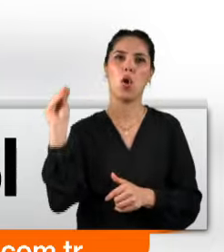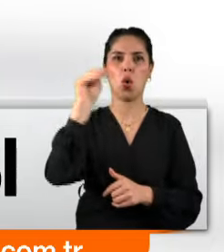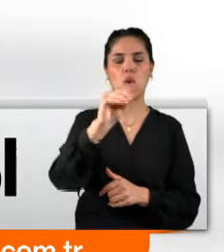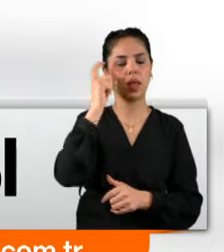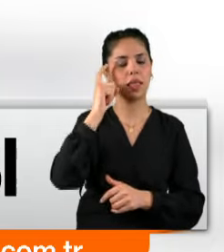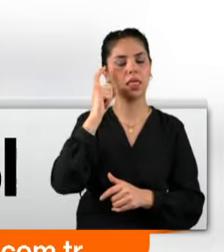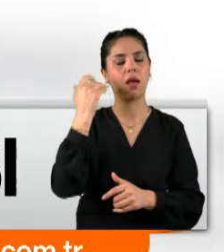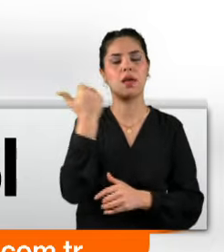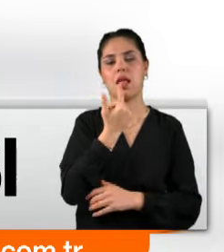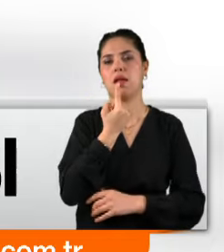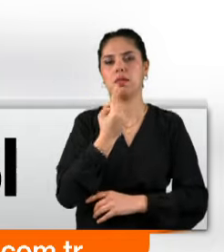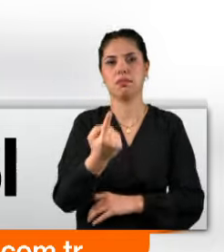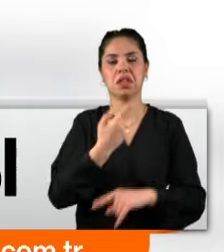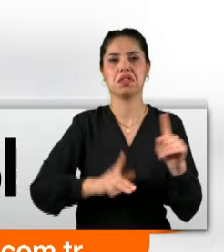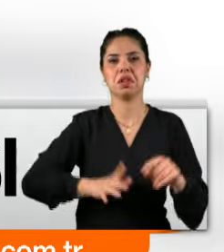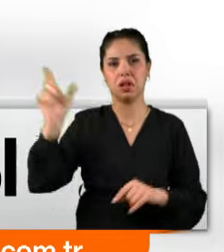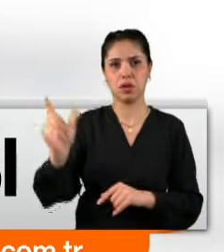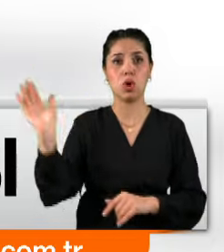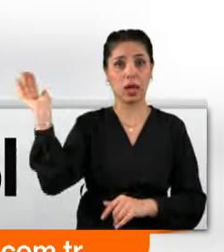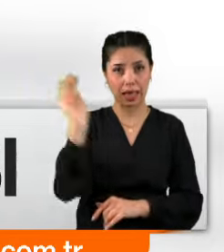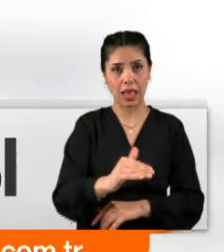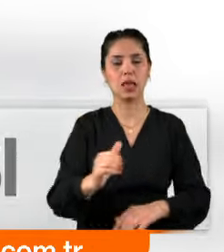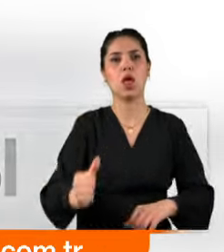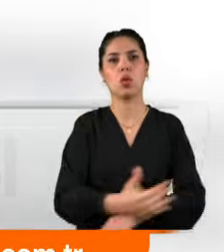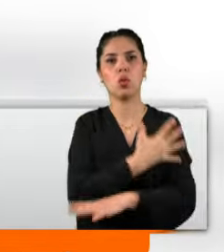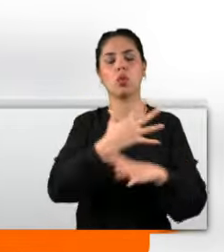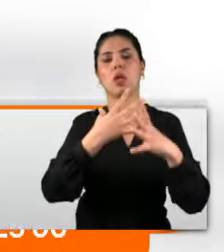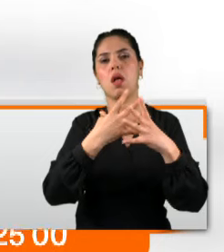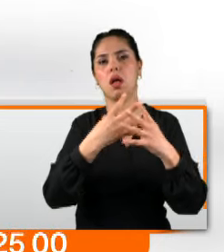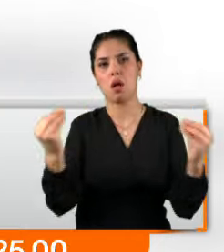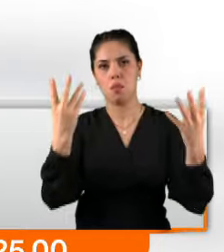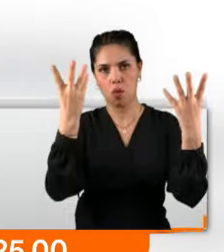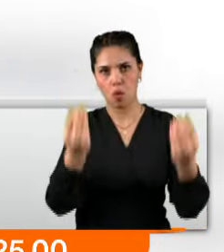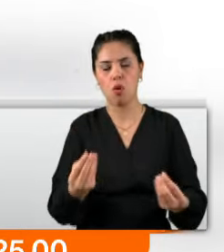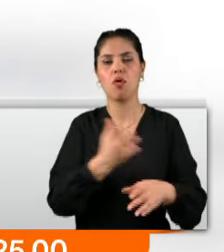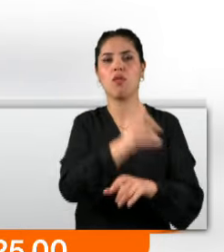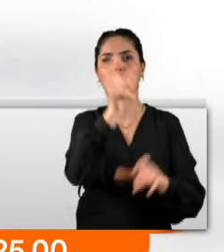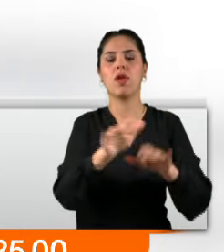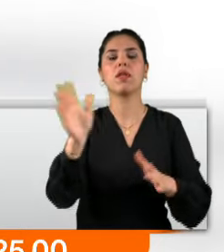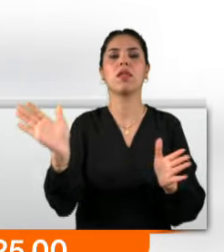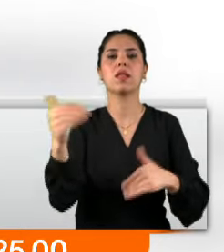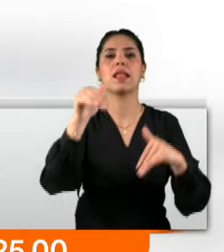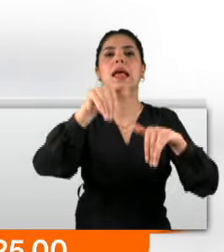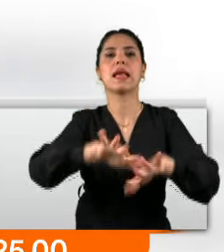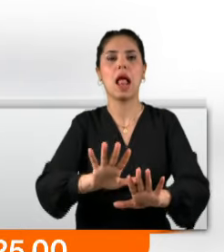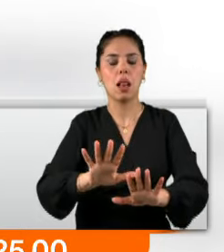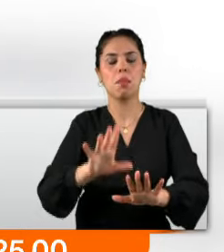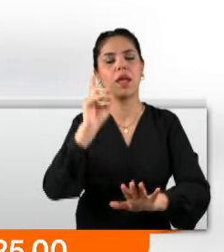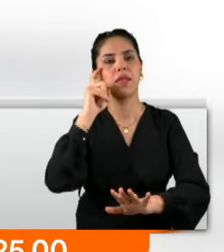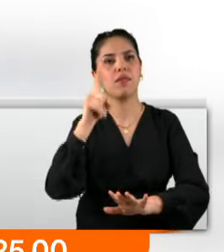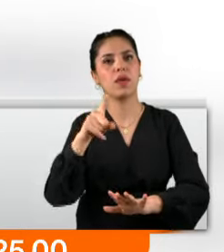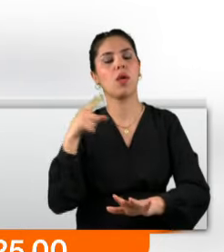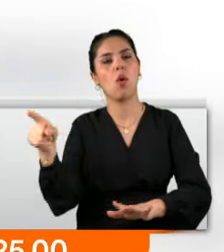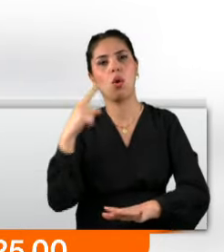yalanladı. Ama Kılıçdaroğlu sahaya inerse duygusal kopuş olur, seçmen sandığa gelmez şeklindeki tezlerinize saygı duyup bu